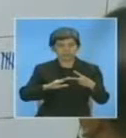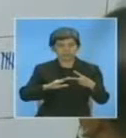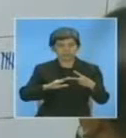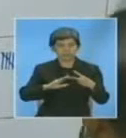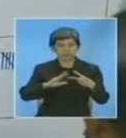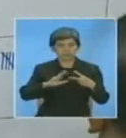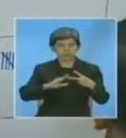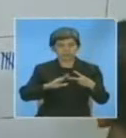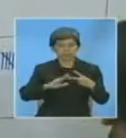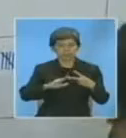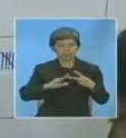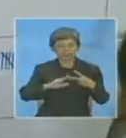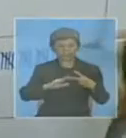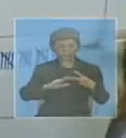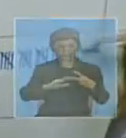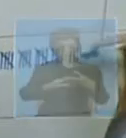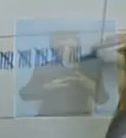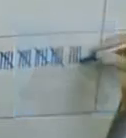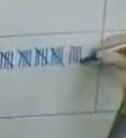สุรชัย